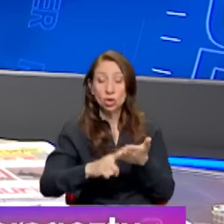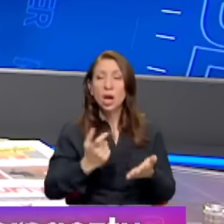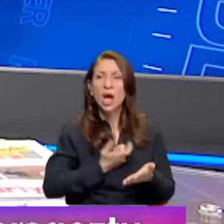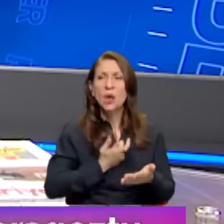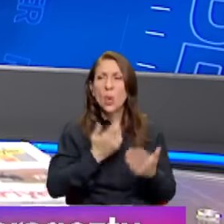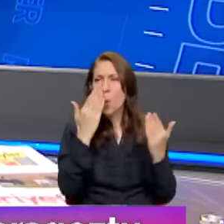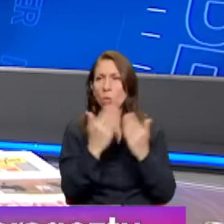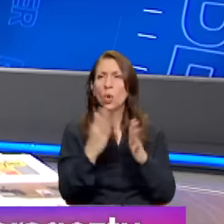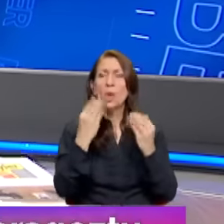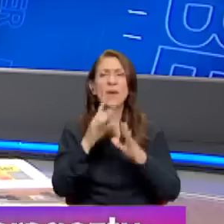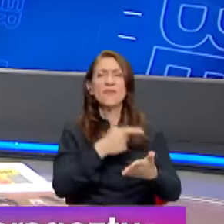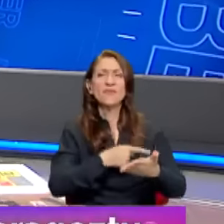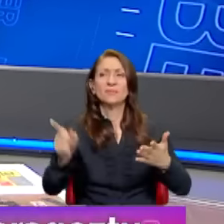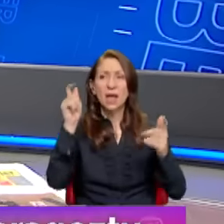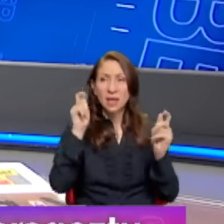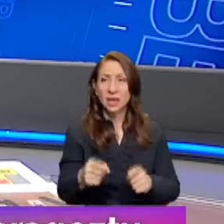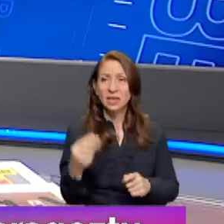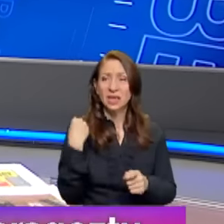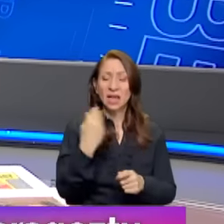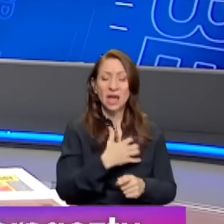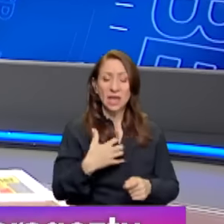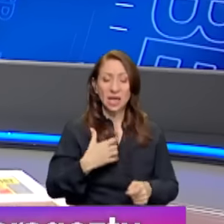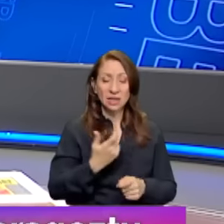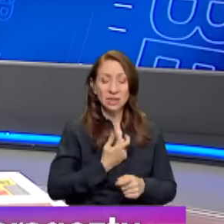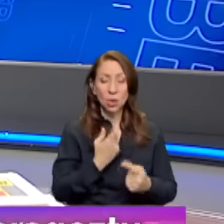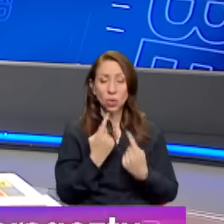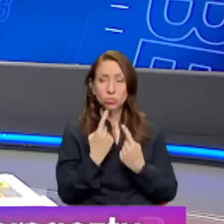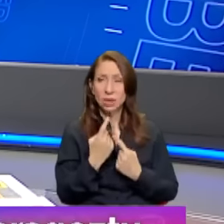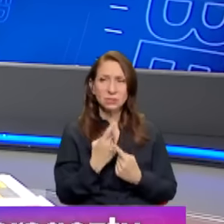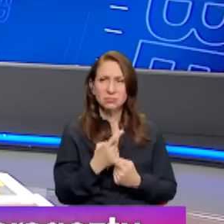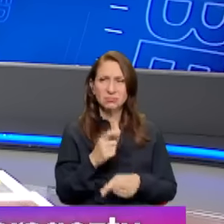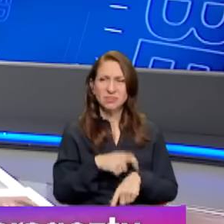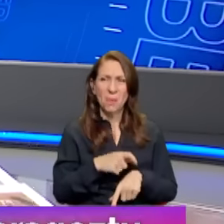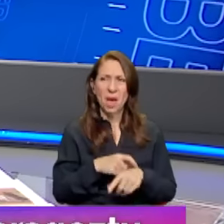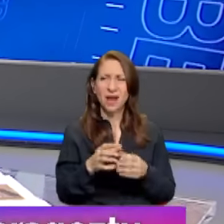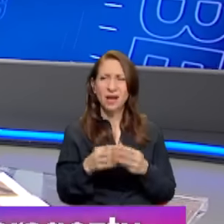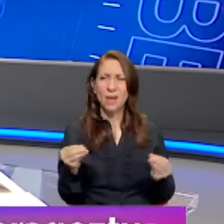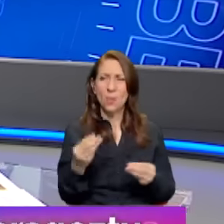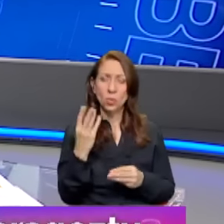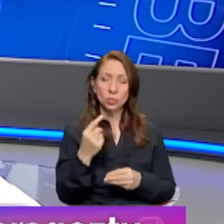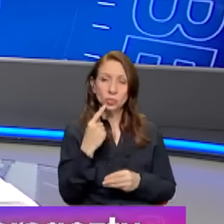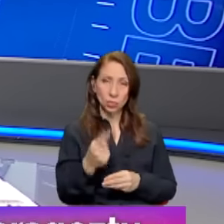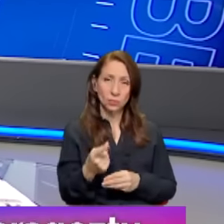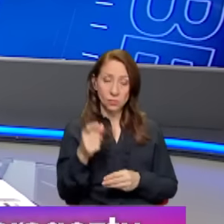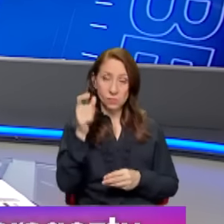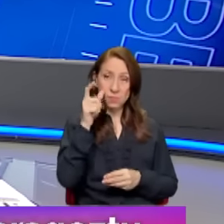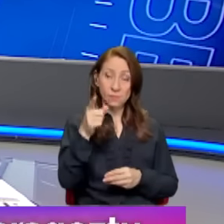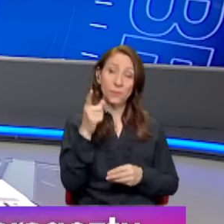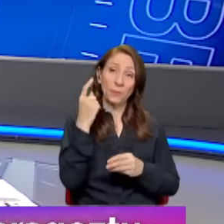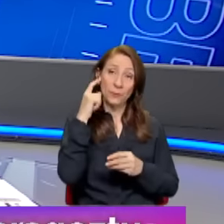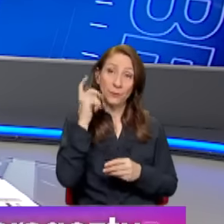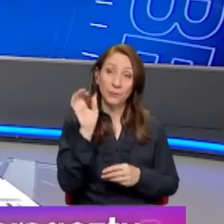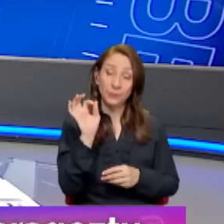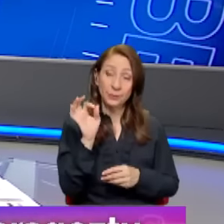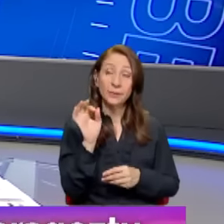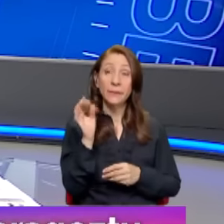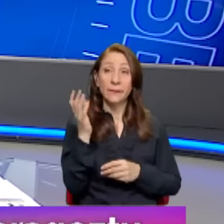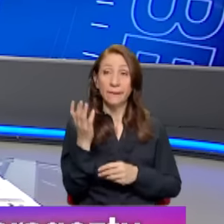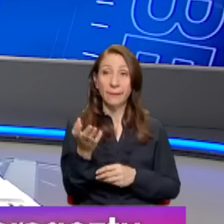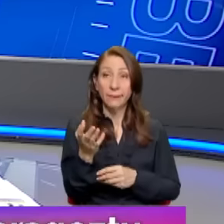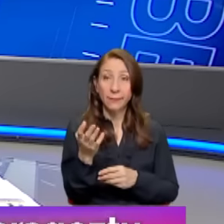hukuksuzca fes edenlerle yeni bir anayasa konuşmak zaman kaybı olur diyor Özgür Özel'in değerlendirmesi bu zaten